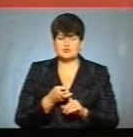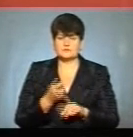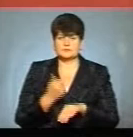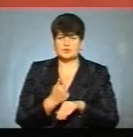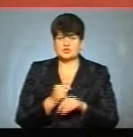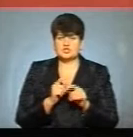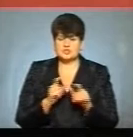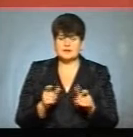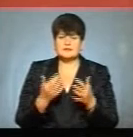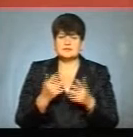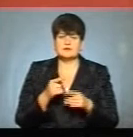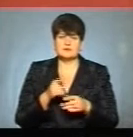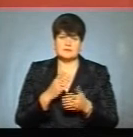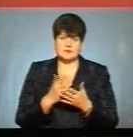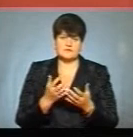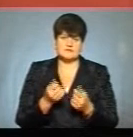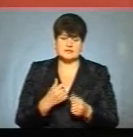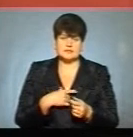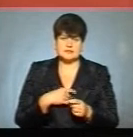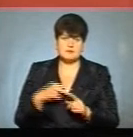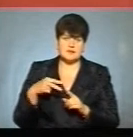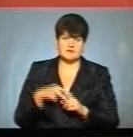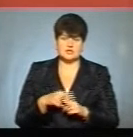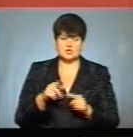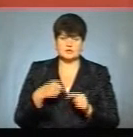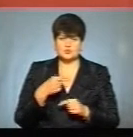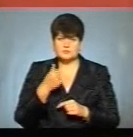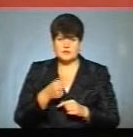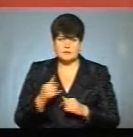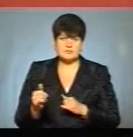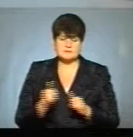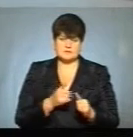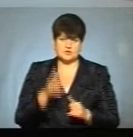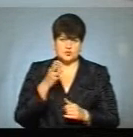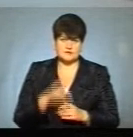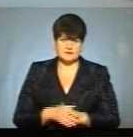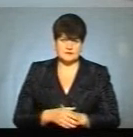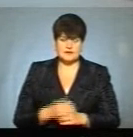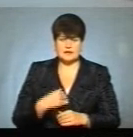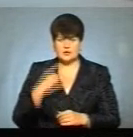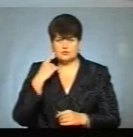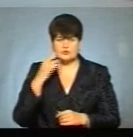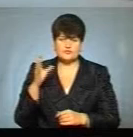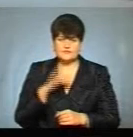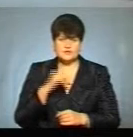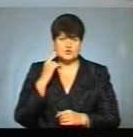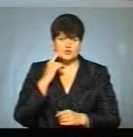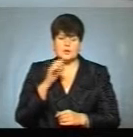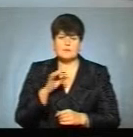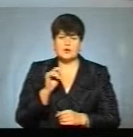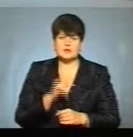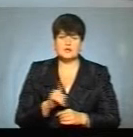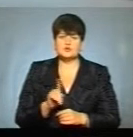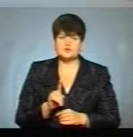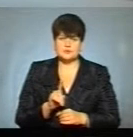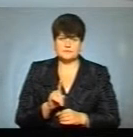шкіл? Тобто, наскільки вони мають взяти на себе навантаження в наступному році по забезпеченню освіти? Я думаю, що всі чули про те, що